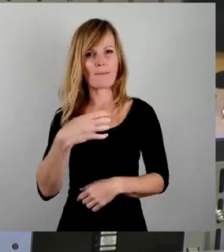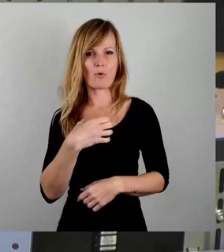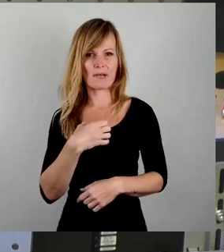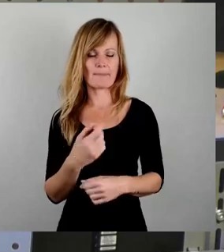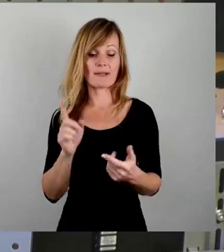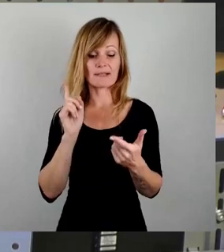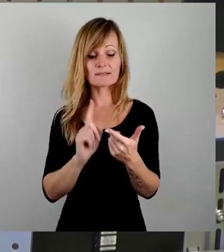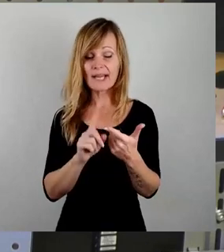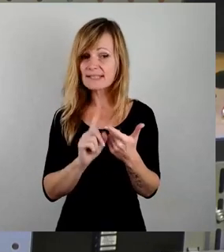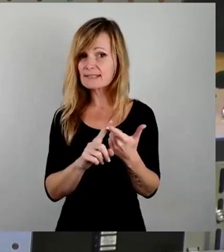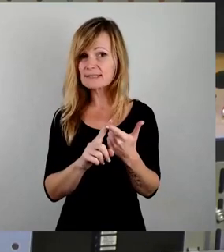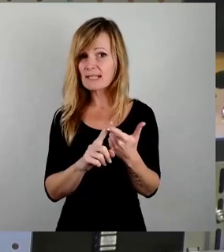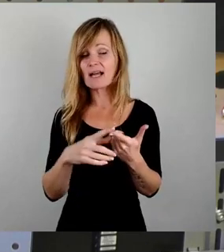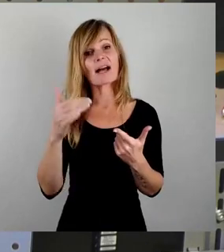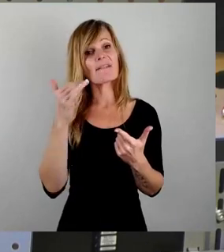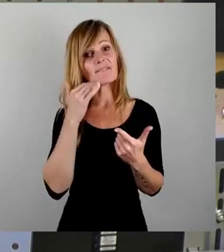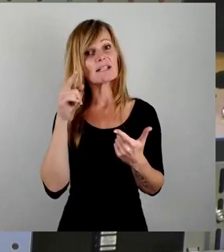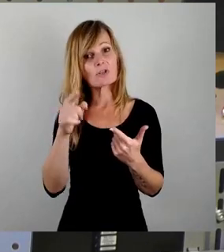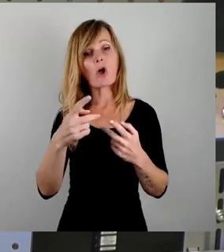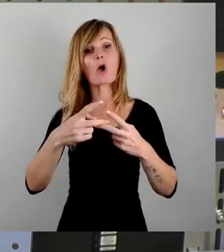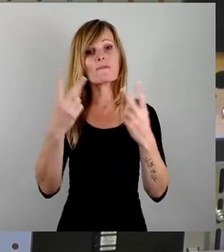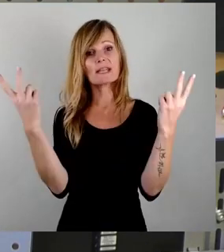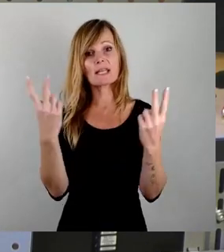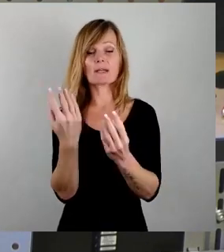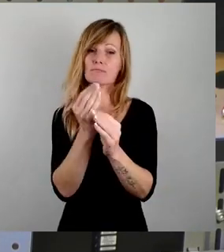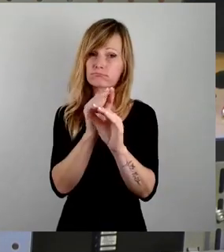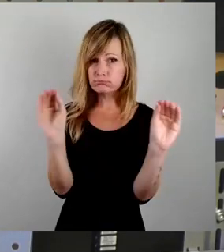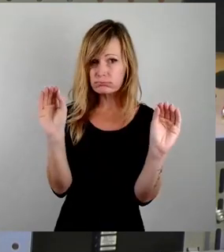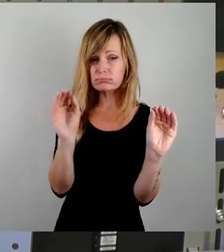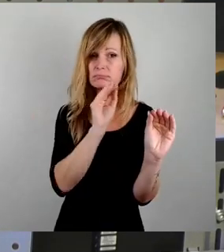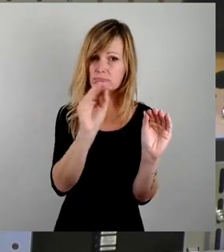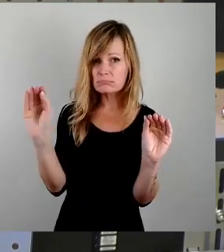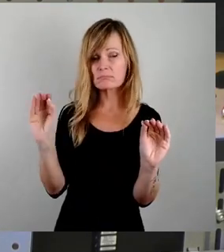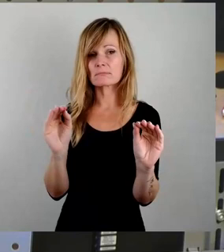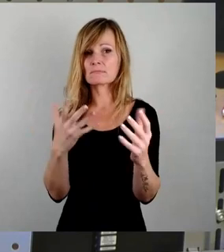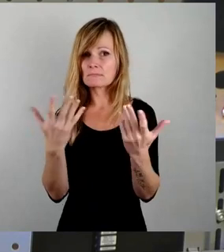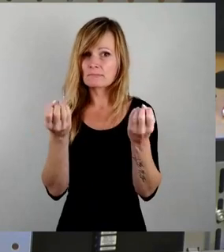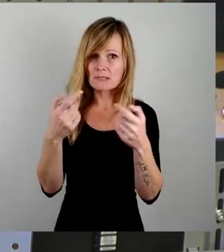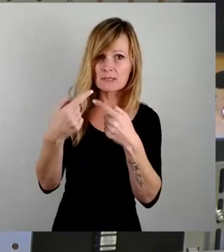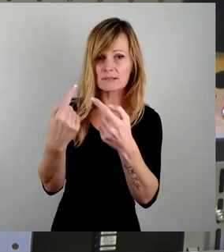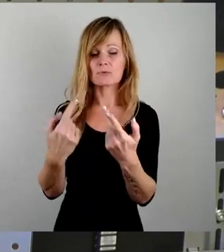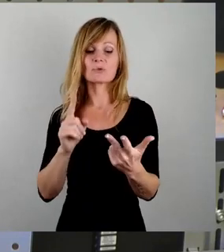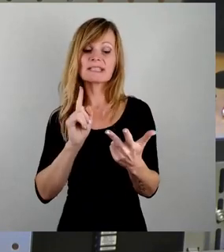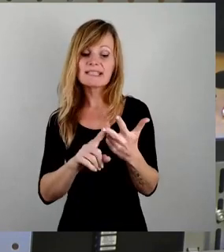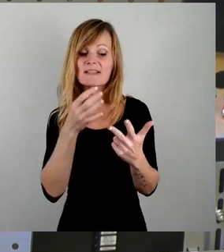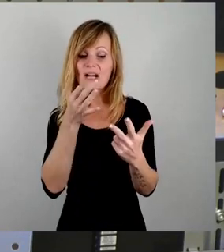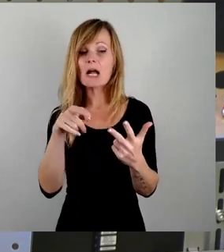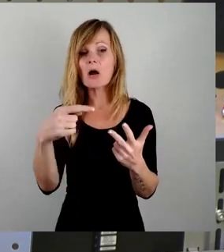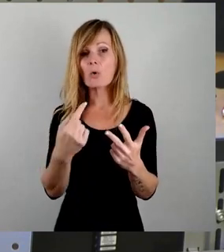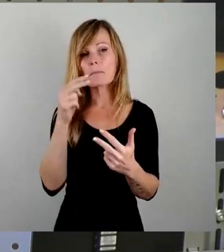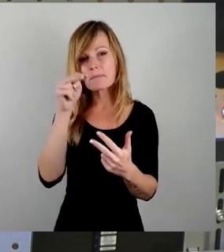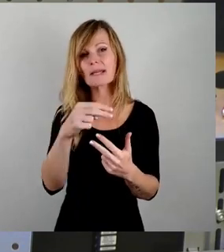ist, wann Sie das öffentlich adressieren. Und die dritte Frage, auch im Hinblick auf 2033, falls die BUGA